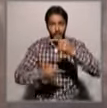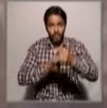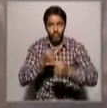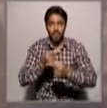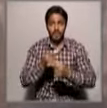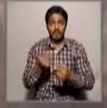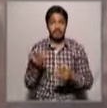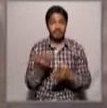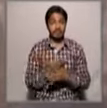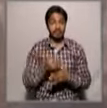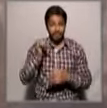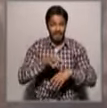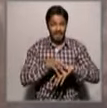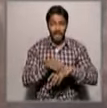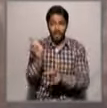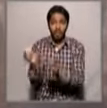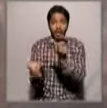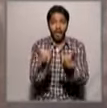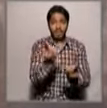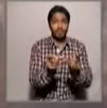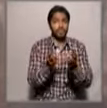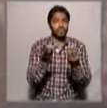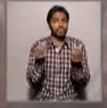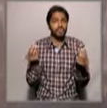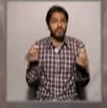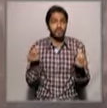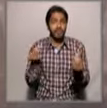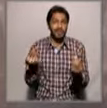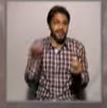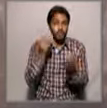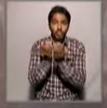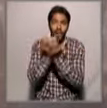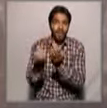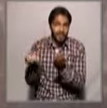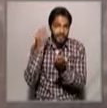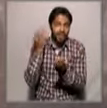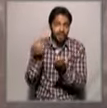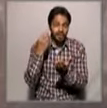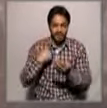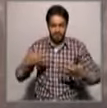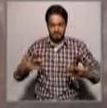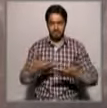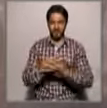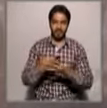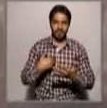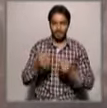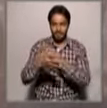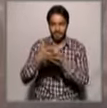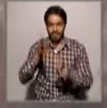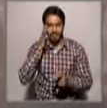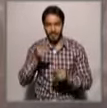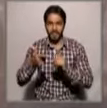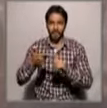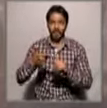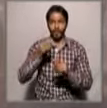ربما يهمل مسألة أن يسأل الله الثبات أو يفرح بما عنده شيء من التعبد يفرح به